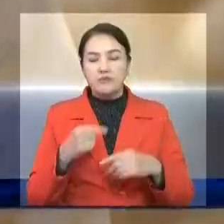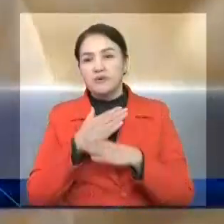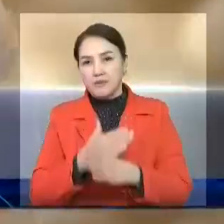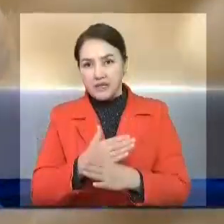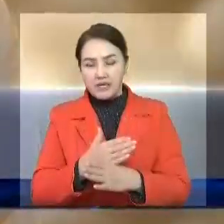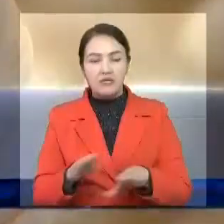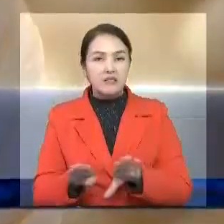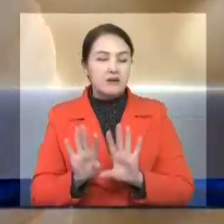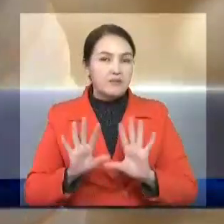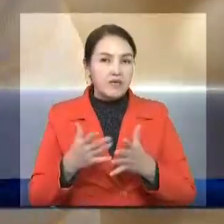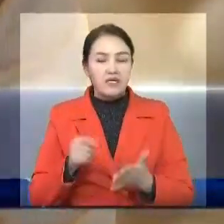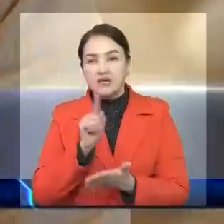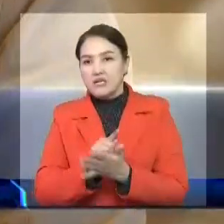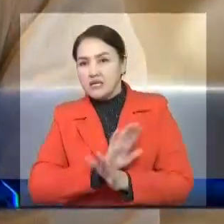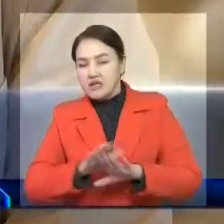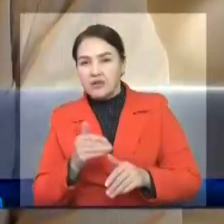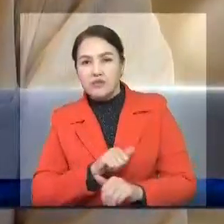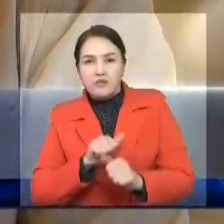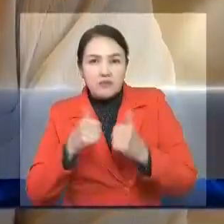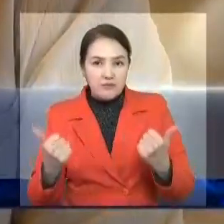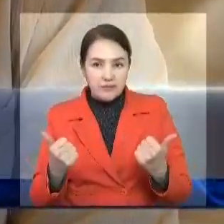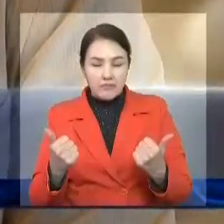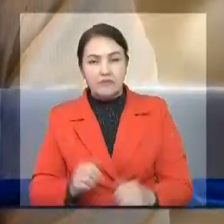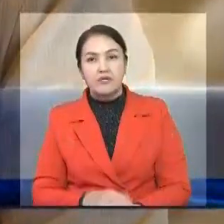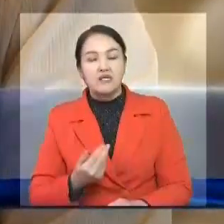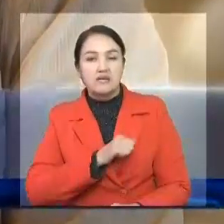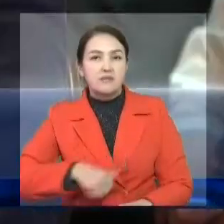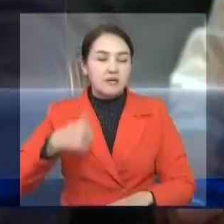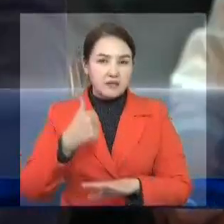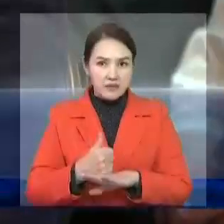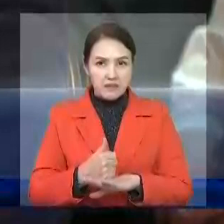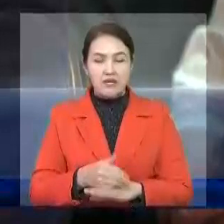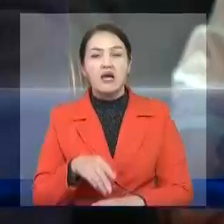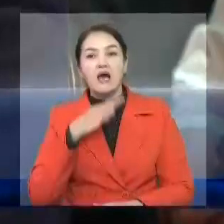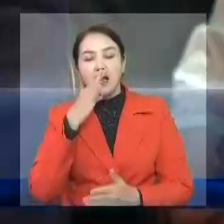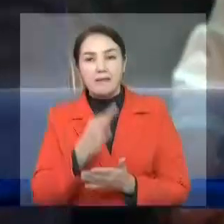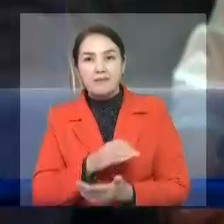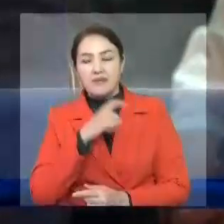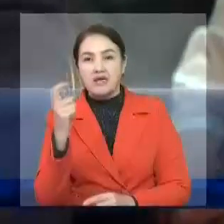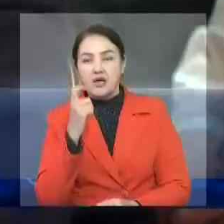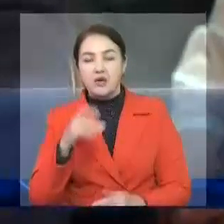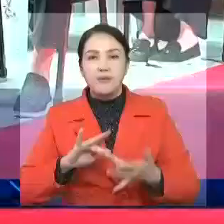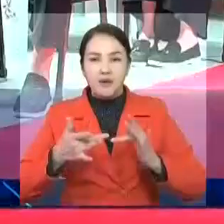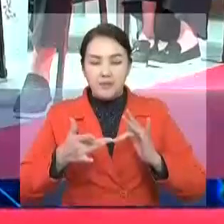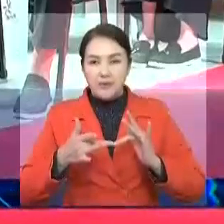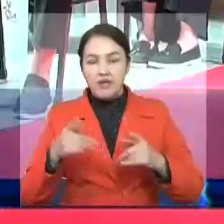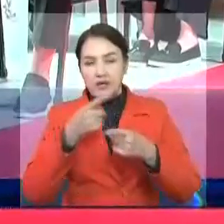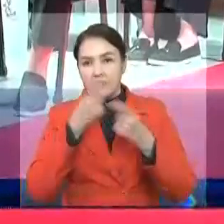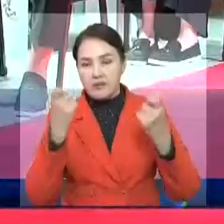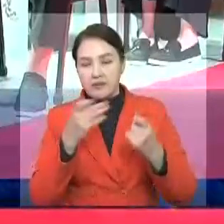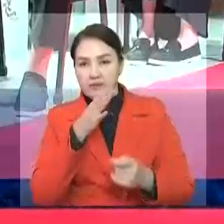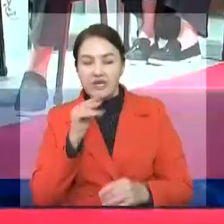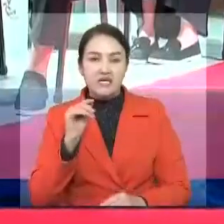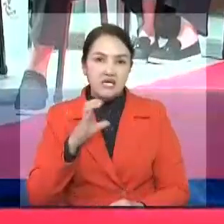То, что в такие моменты не должны никогда друг друга отставать, это самое главное. Отметим, что владельцы страниц в соцсетях, которые информировали население во